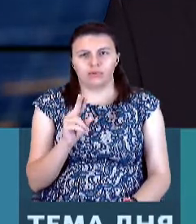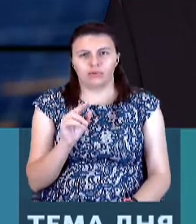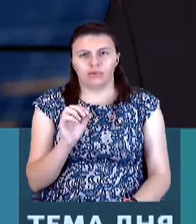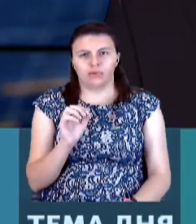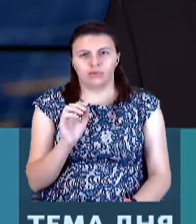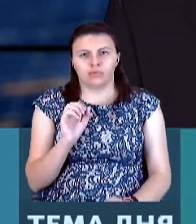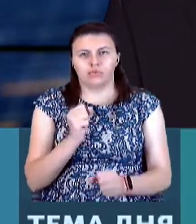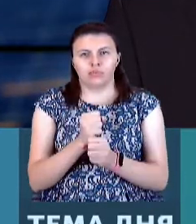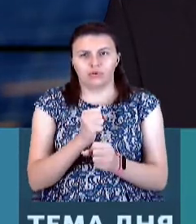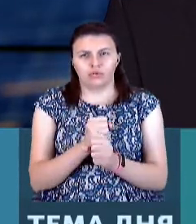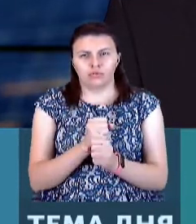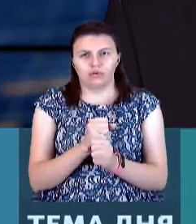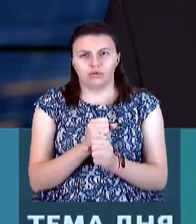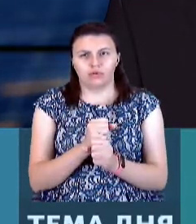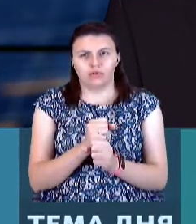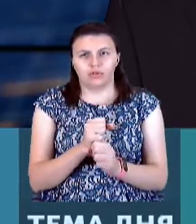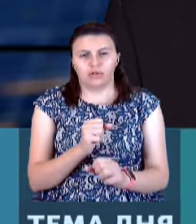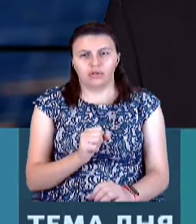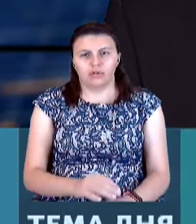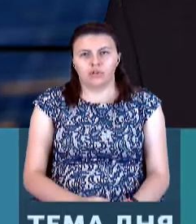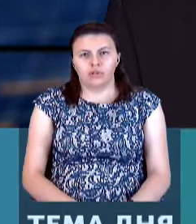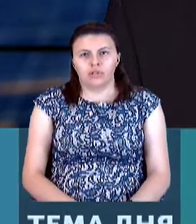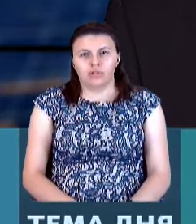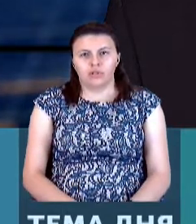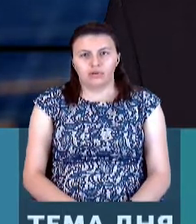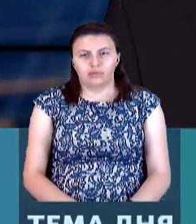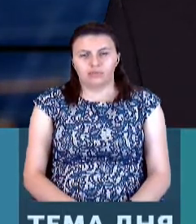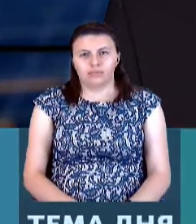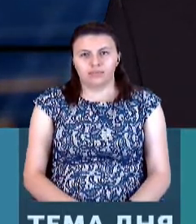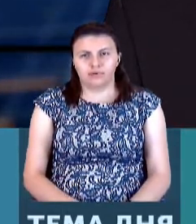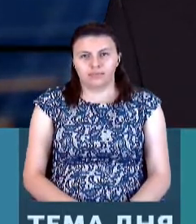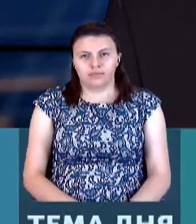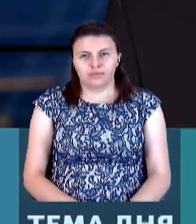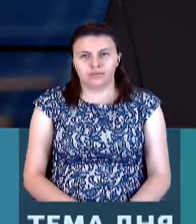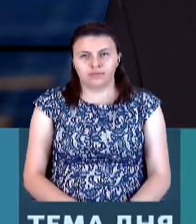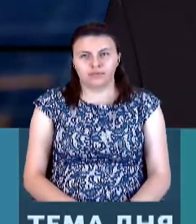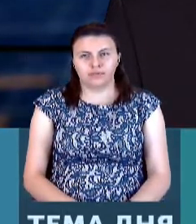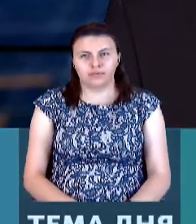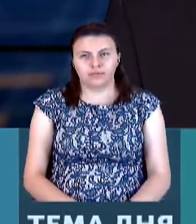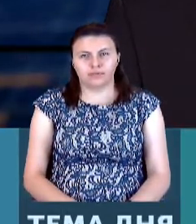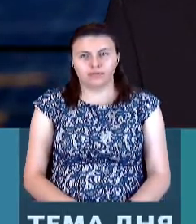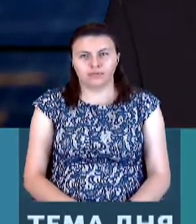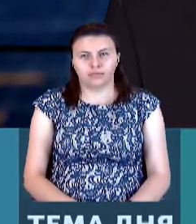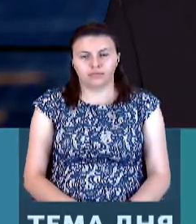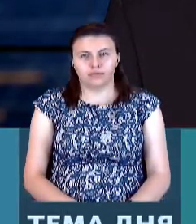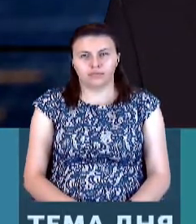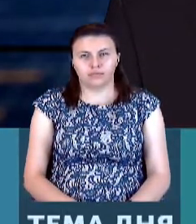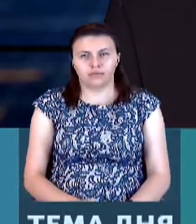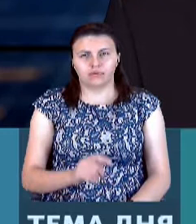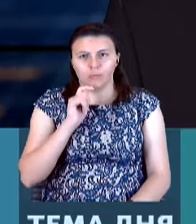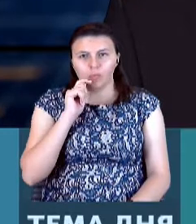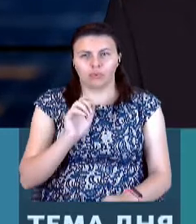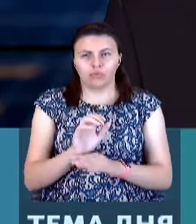Робитиме те, що ці кошти будуть витрачені підприємствами не на інвестиції всередині країни, чи візьмемо на споживання всередині країни українських продуктів, а